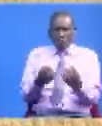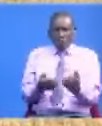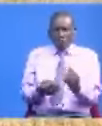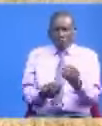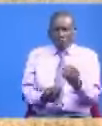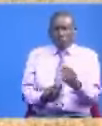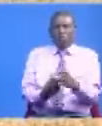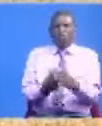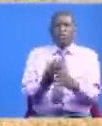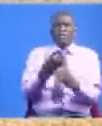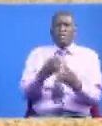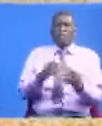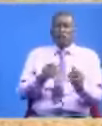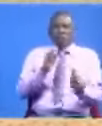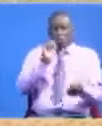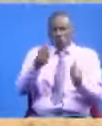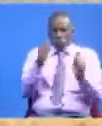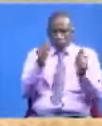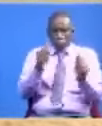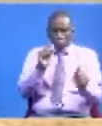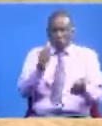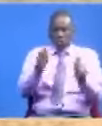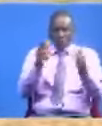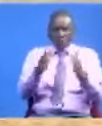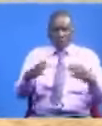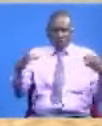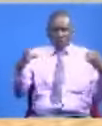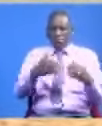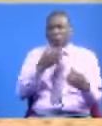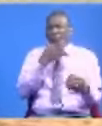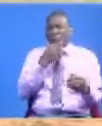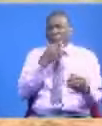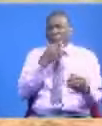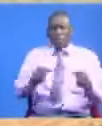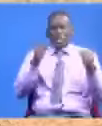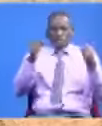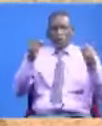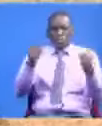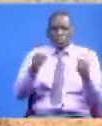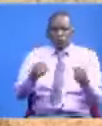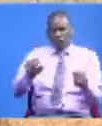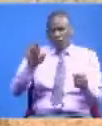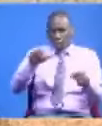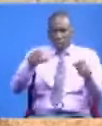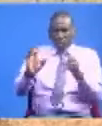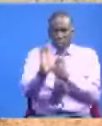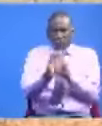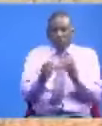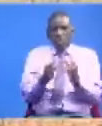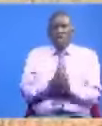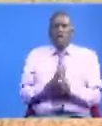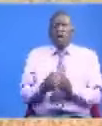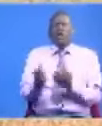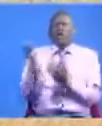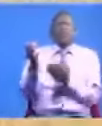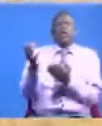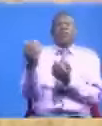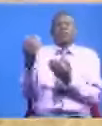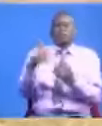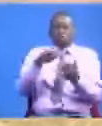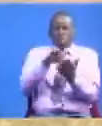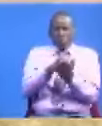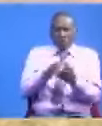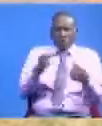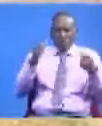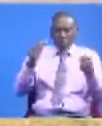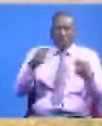wachezaji waliomo na wanaoibuka. Timu yao ya wanaume ndio mabingwa msururu wa ligi kuu humu nchini na wananuia kuhifadhi kombe lao msimu huu wa